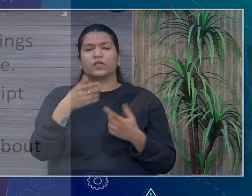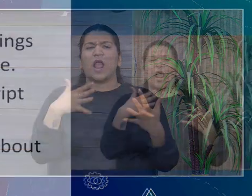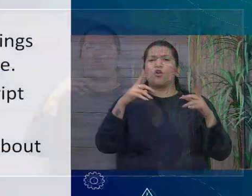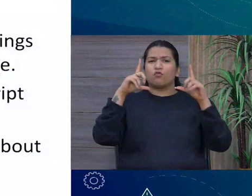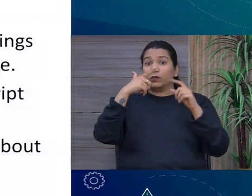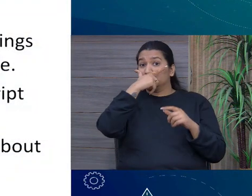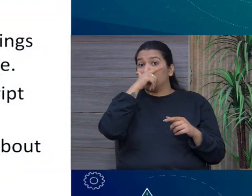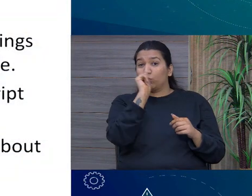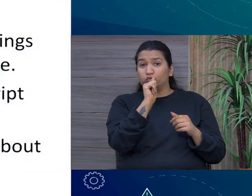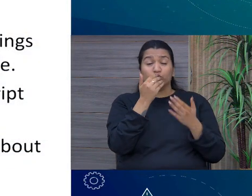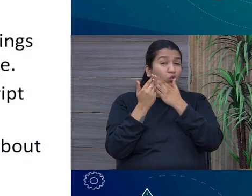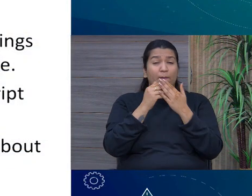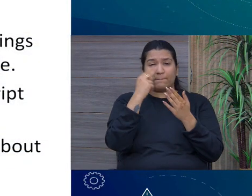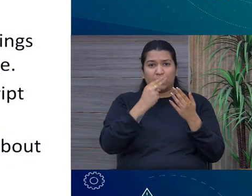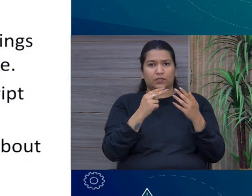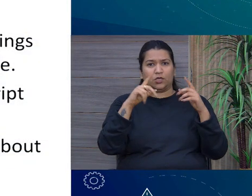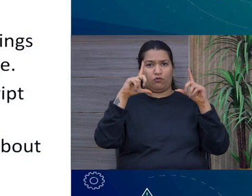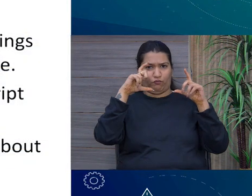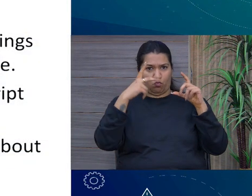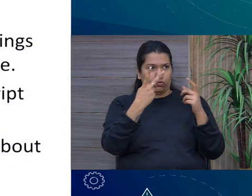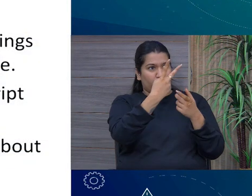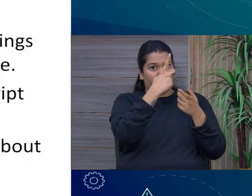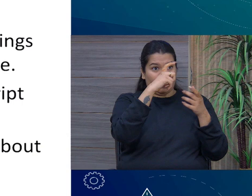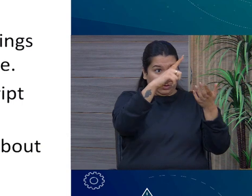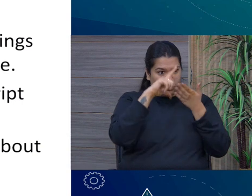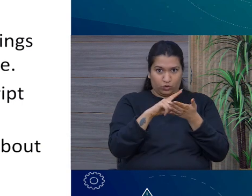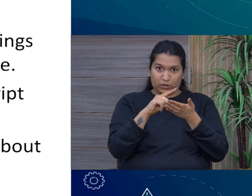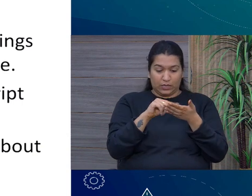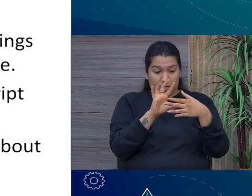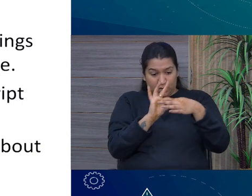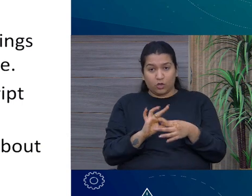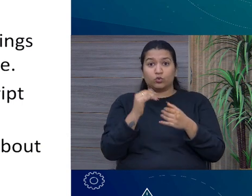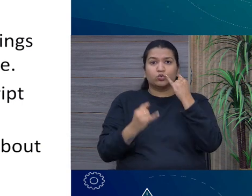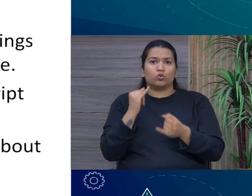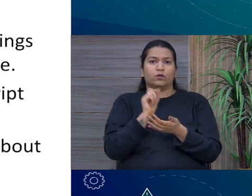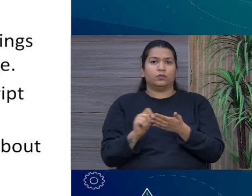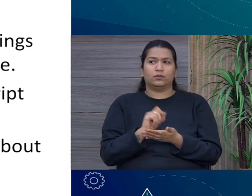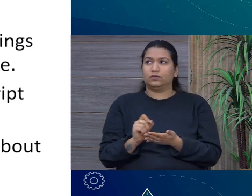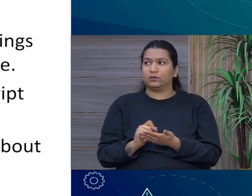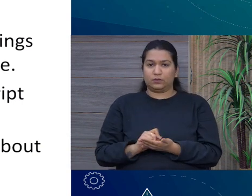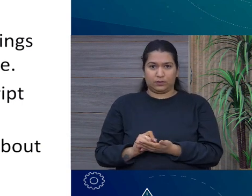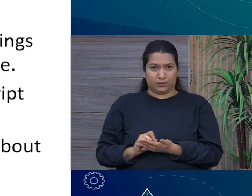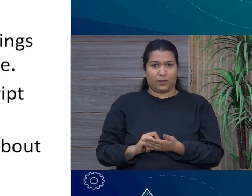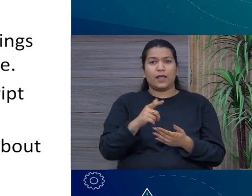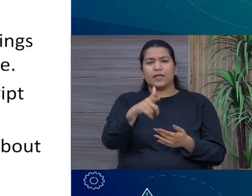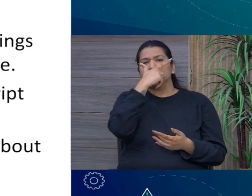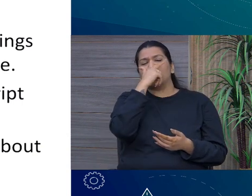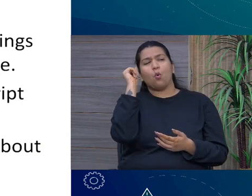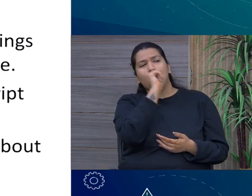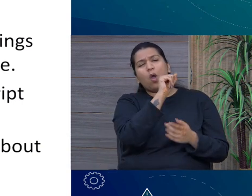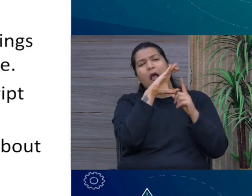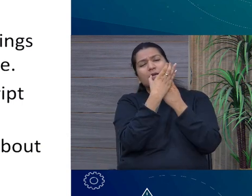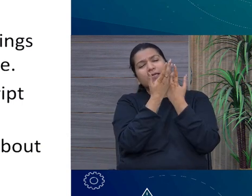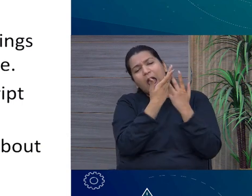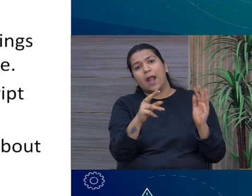ऑफ जैन स्कूल ऑफ पेंटिंग्स एंड राइट डाउन द स्टोरी अबाउट दैट इमेज। कोई भी दो स्टोरीज आप ले सकते हैं जैन धर्म से और